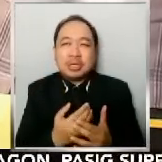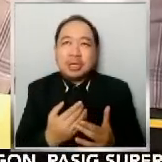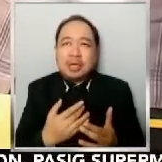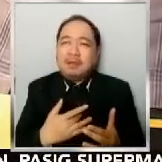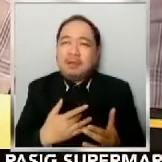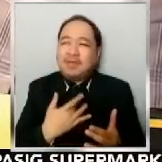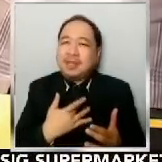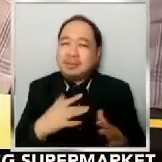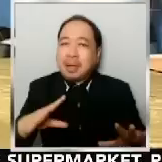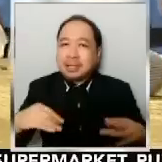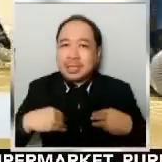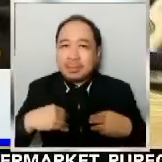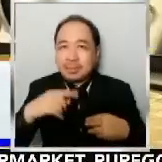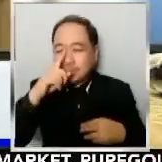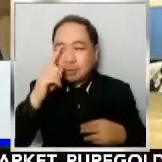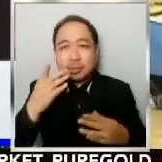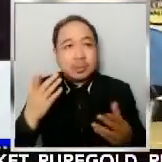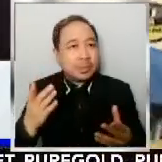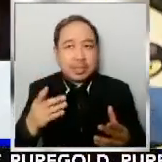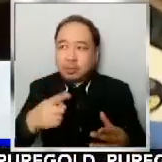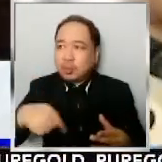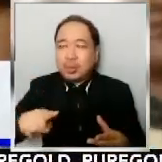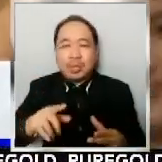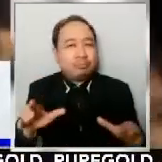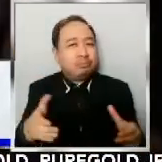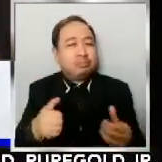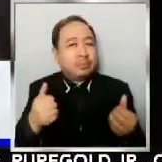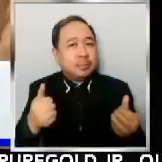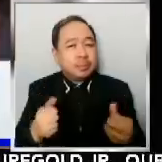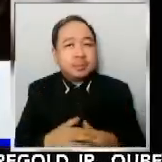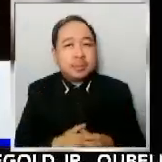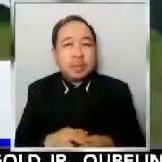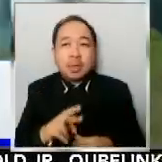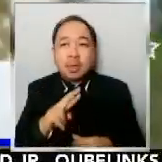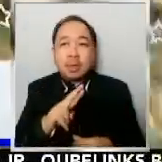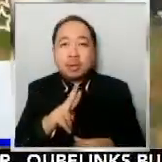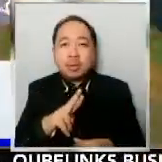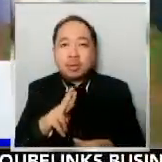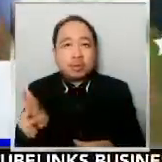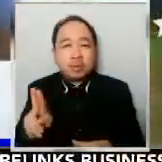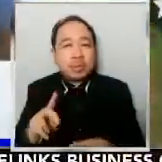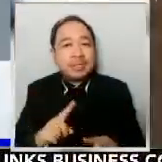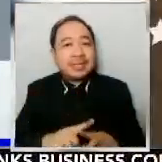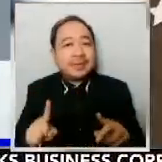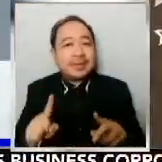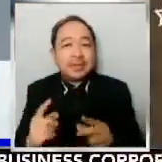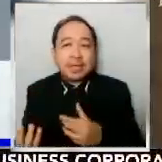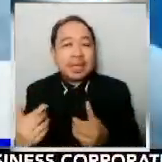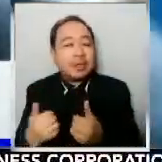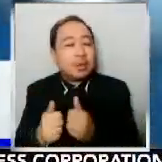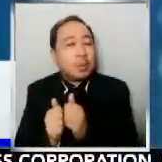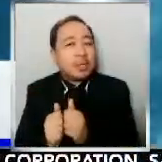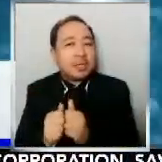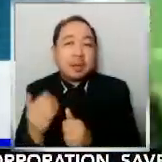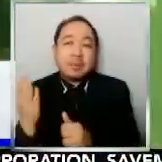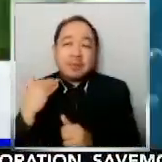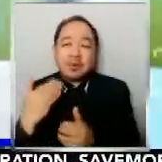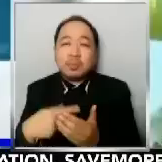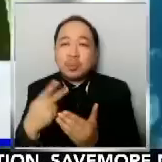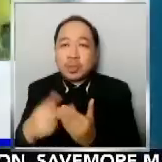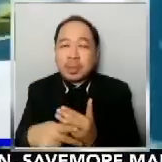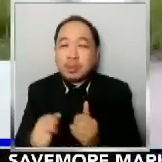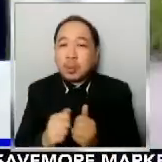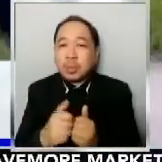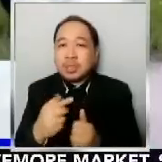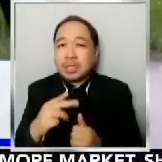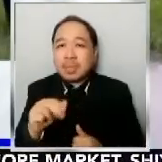yung ensemble na kasama ko. Habang si Ruru, iba ang mga nakatambal sa previous series niya with GMA Public Affairs na